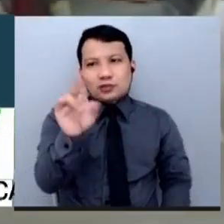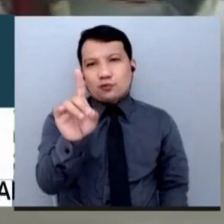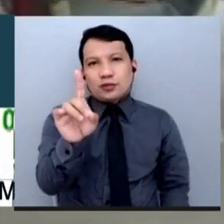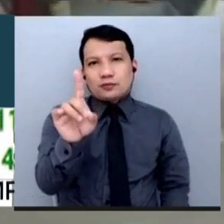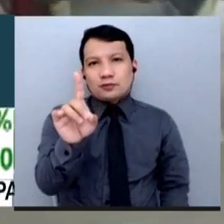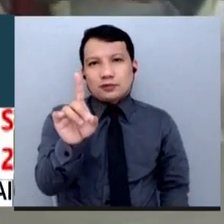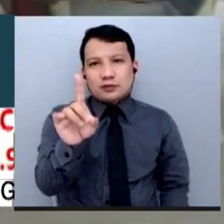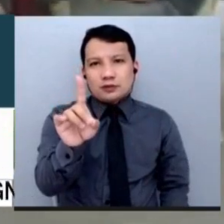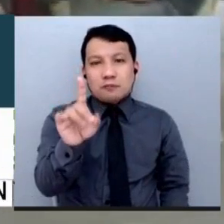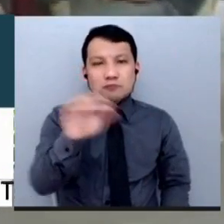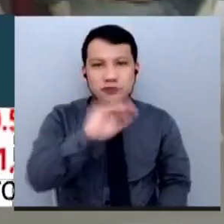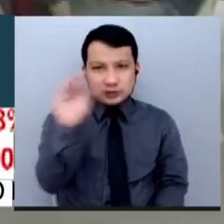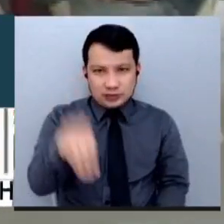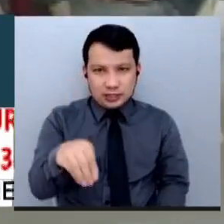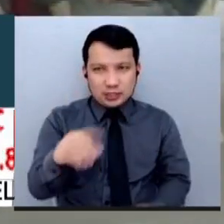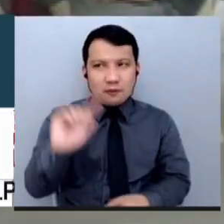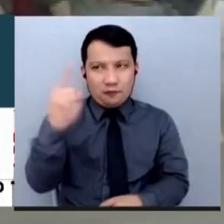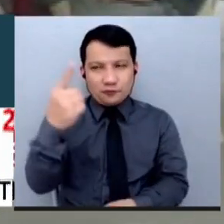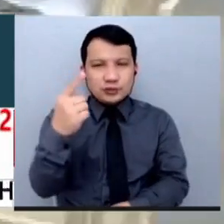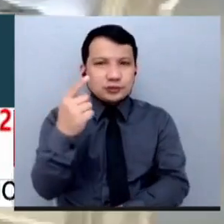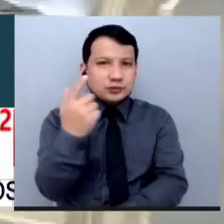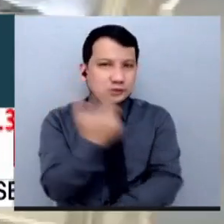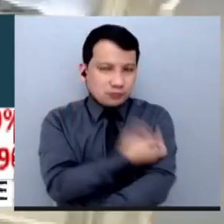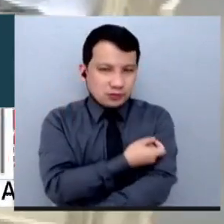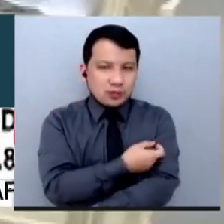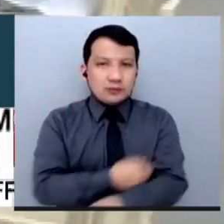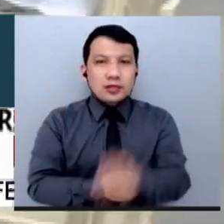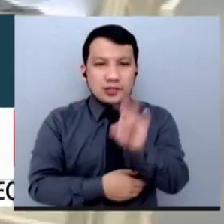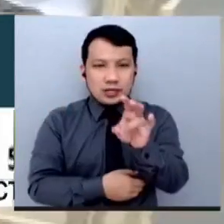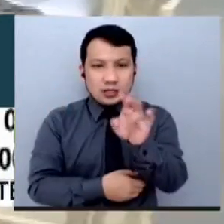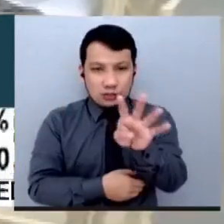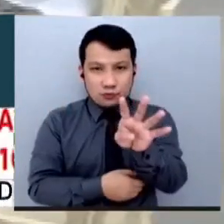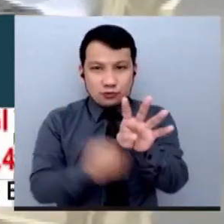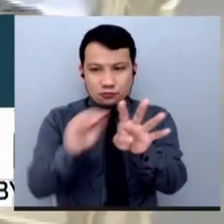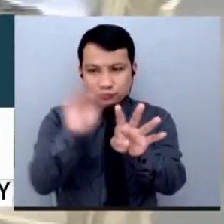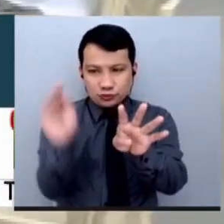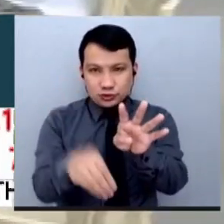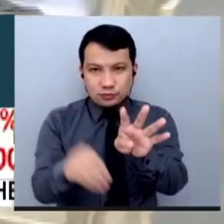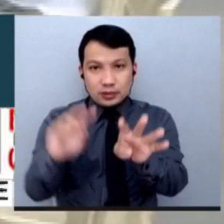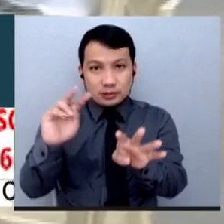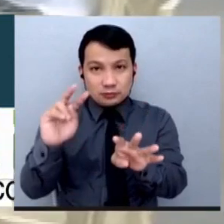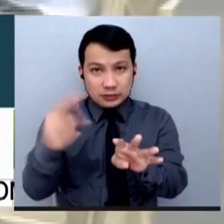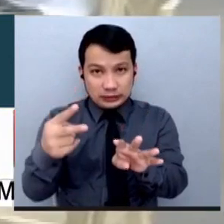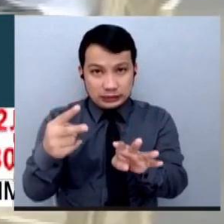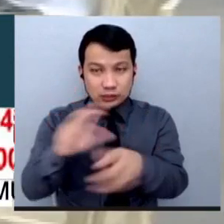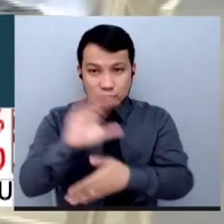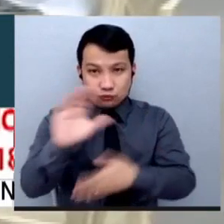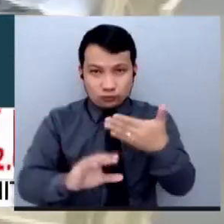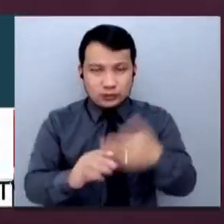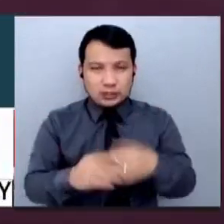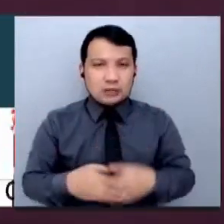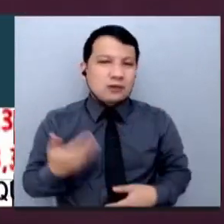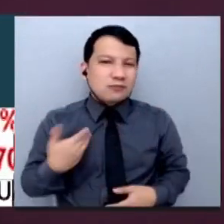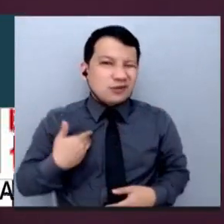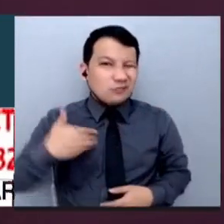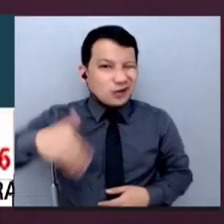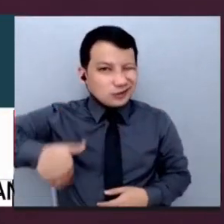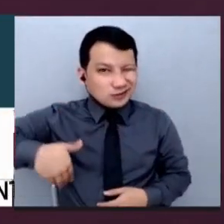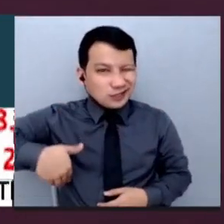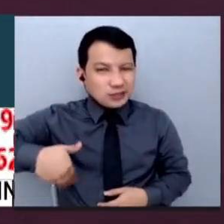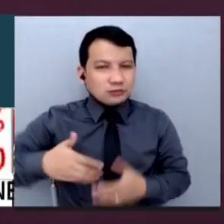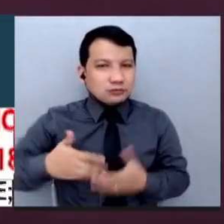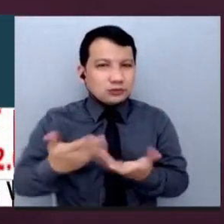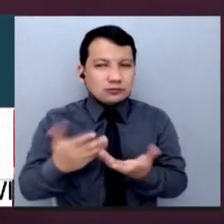yung first doses natin, 84% doon sa second doses, kaya lang may lag o kaya lang nahuhuling